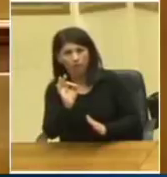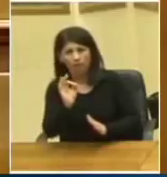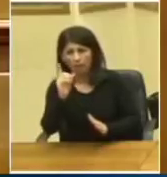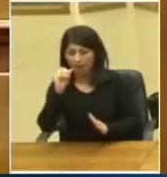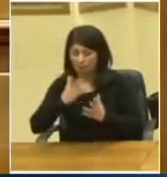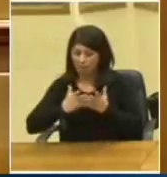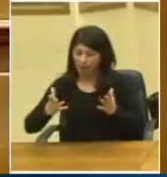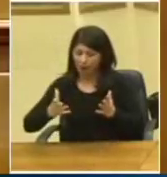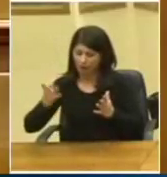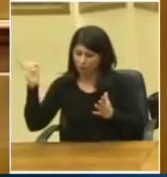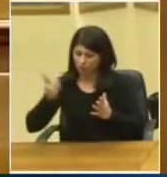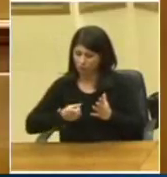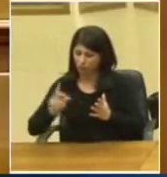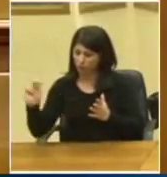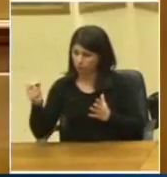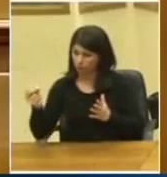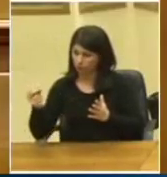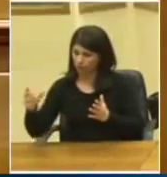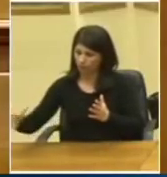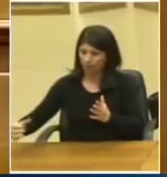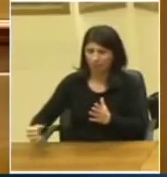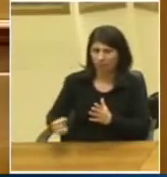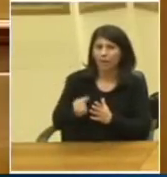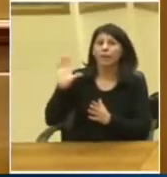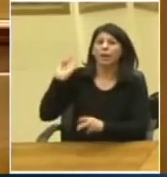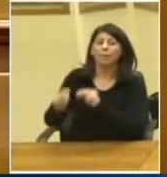μερίδα βουλευτών του, ώστε να μην ψηφίσουν